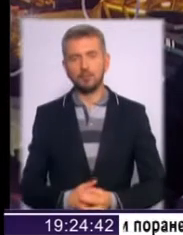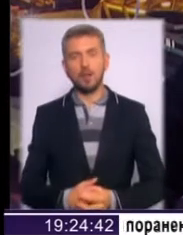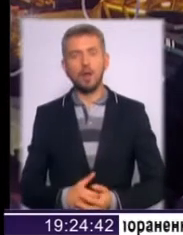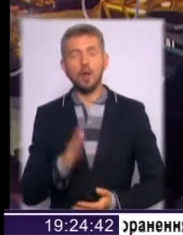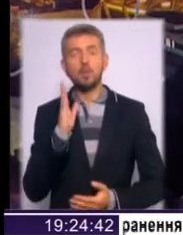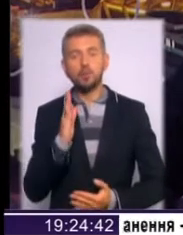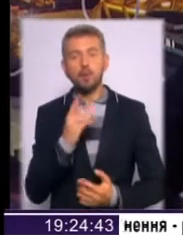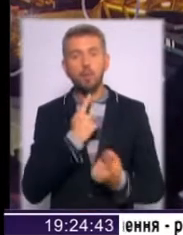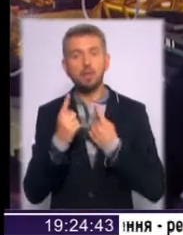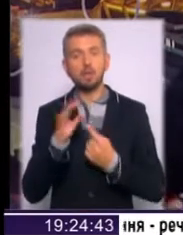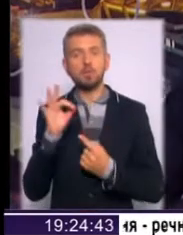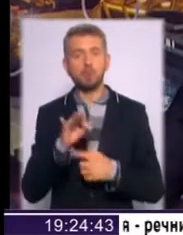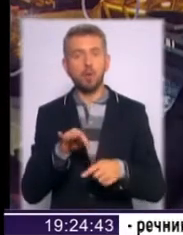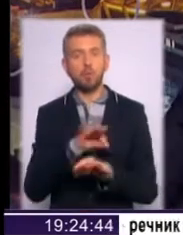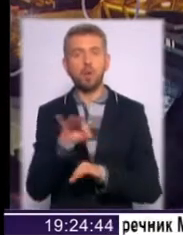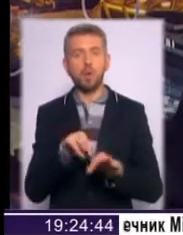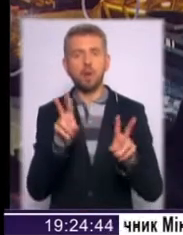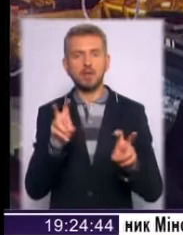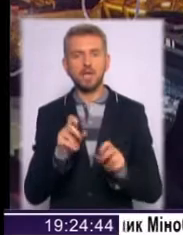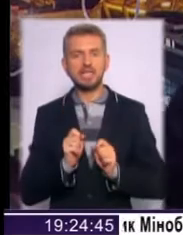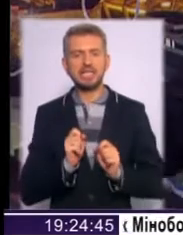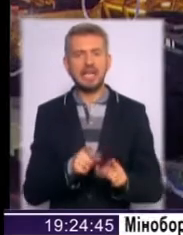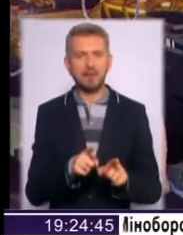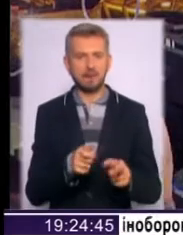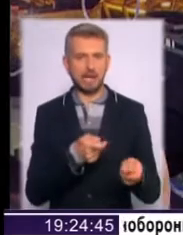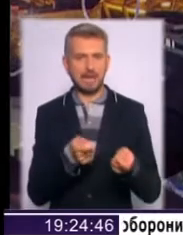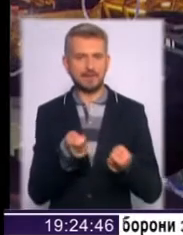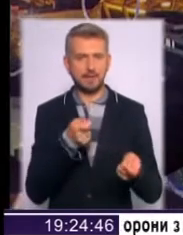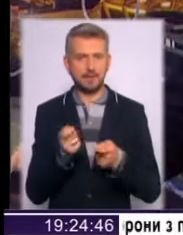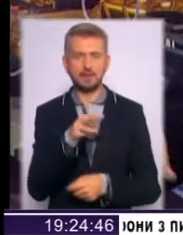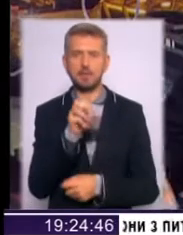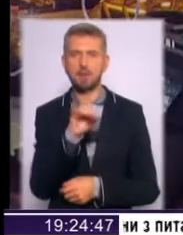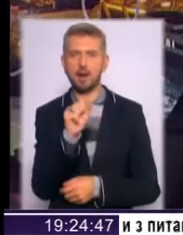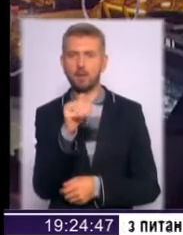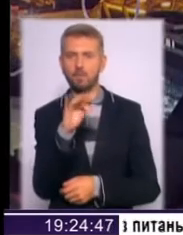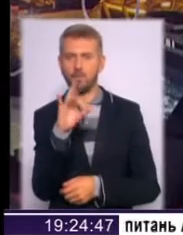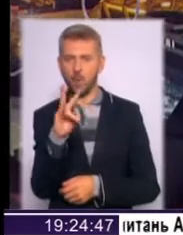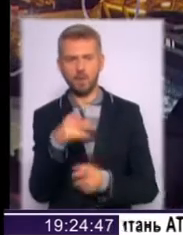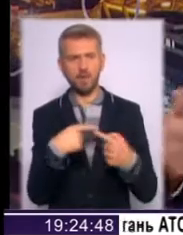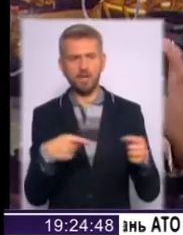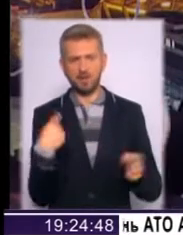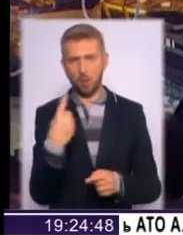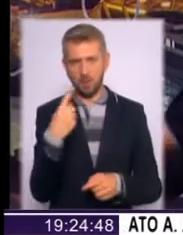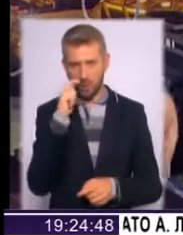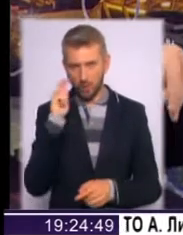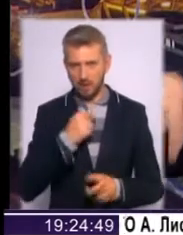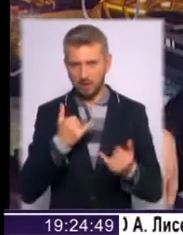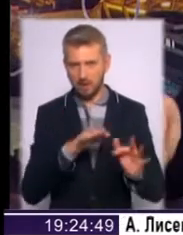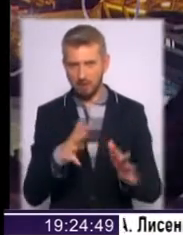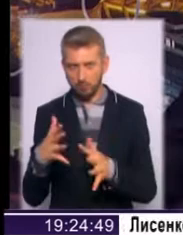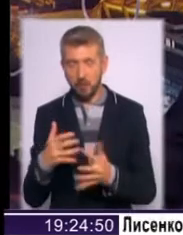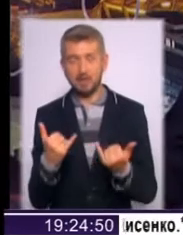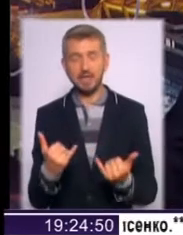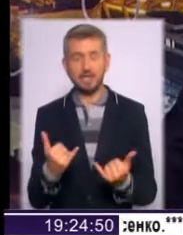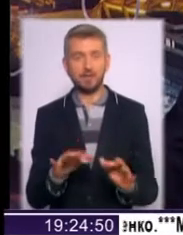Будемо говорити і про такий проєкт, як децентралізаційний марафон. Він відбувається в різних областях України. От, власне, наскільки я знаю, нині